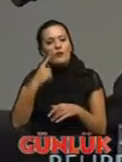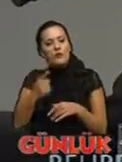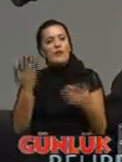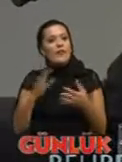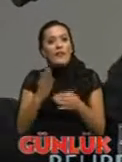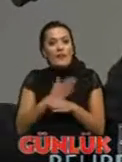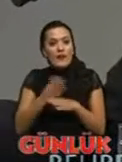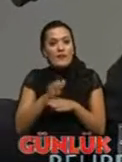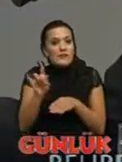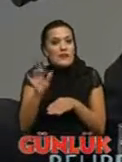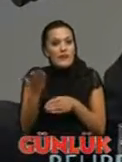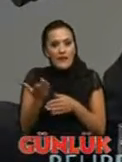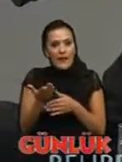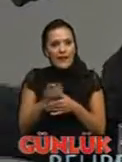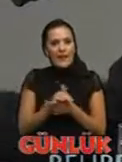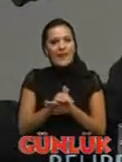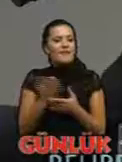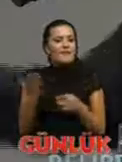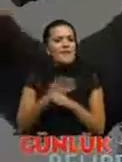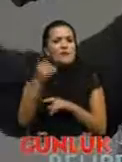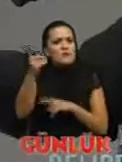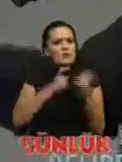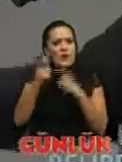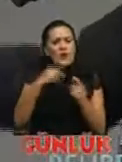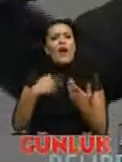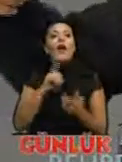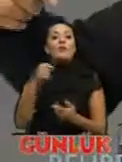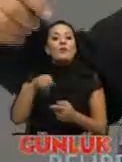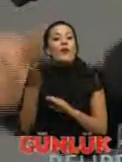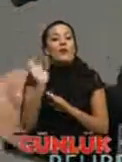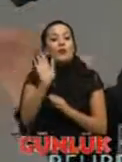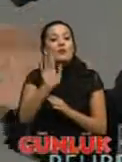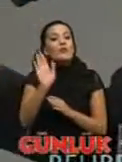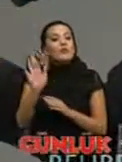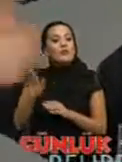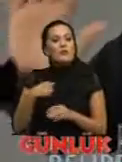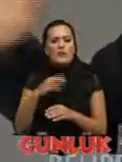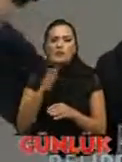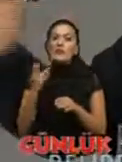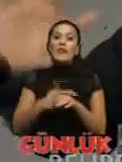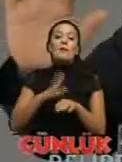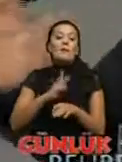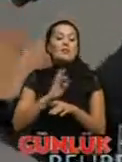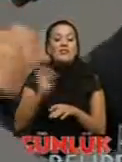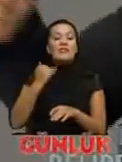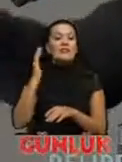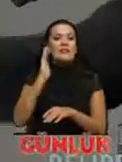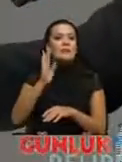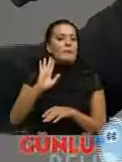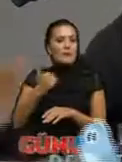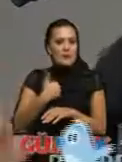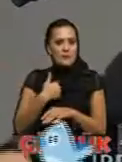Niye? Sana ne? Hı. Sen niye soruyorsun? Hayır, bunları gösterince de ben hiç denemedim. Hiç gitmedim